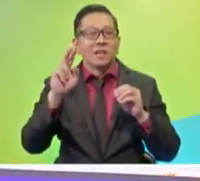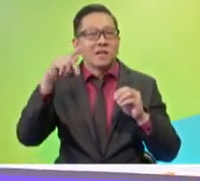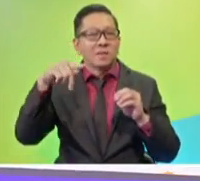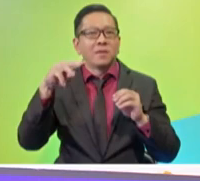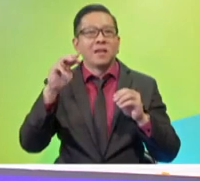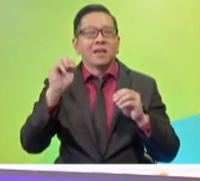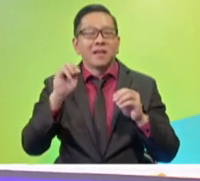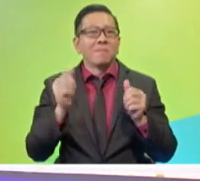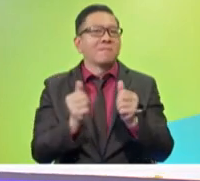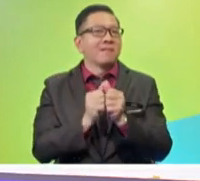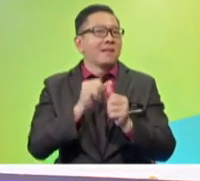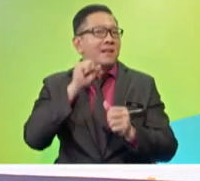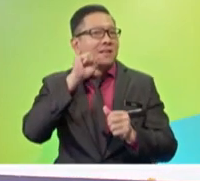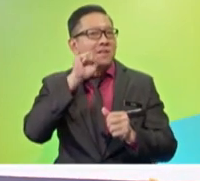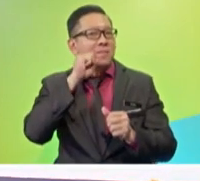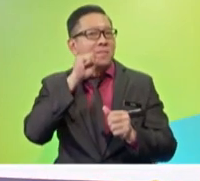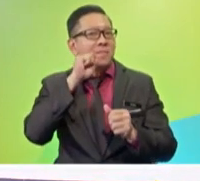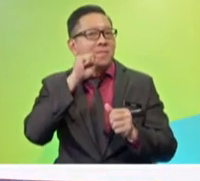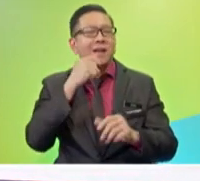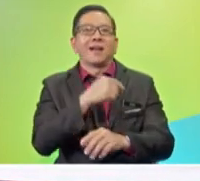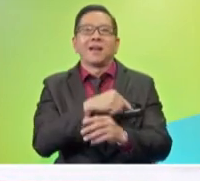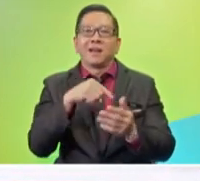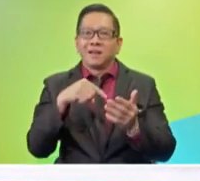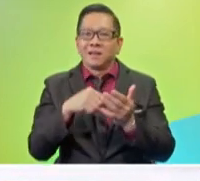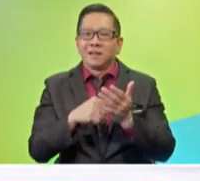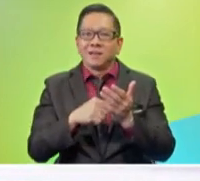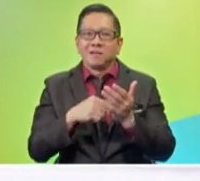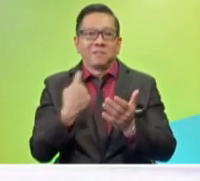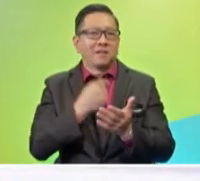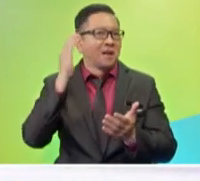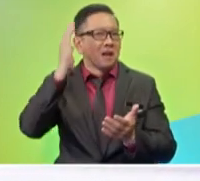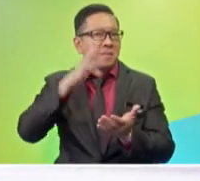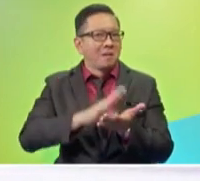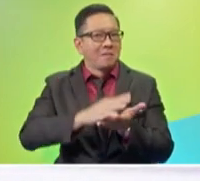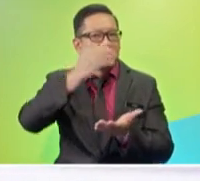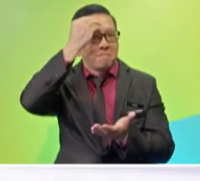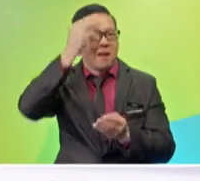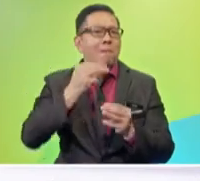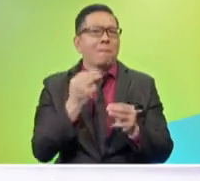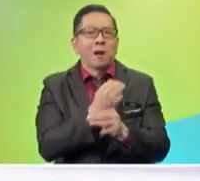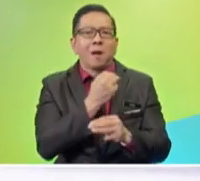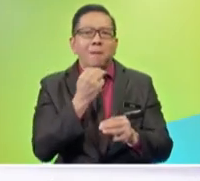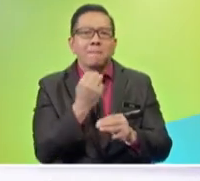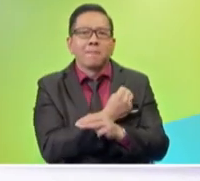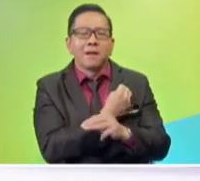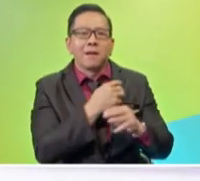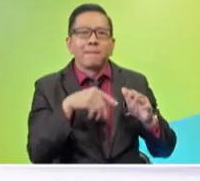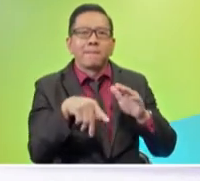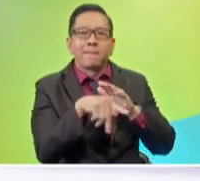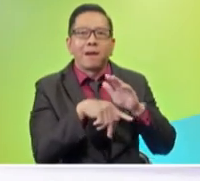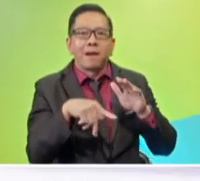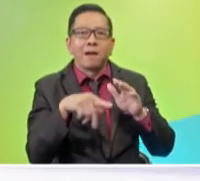saya Syamira Nazir. Di mana pada hari ini adik-adik, kita akan belajar mata pelajaran matematik awal dengan